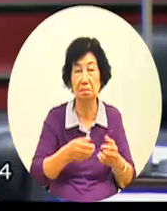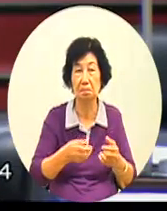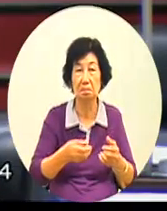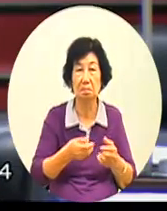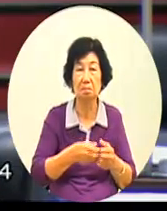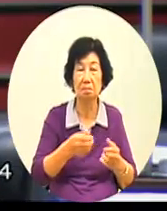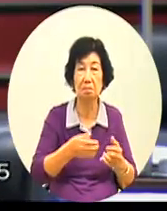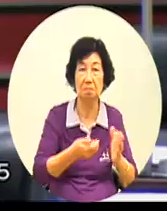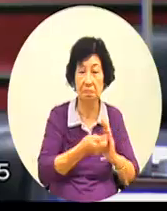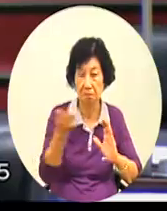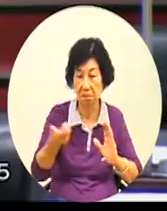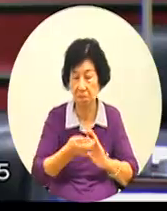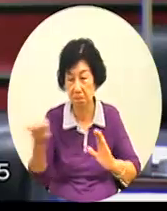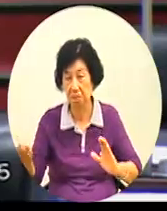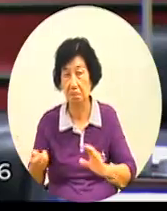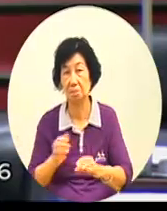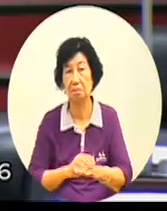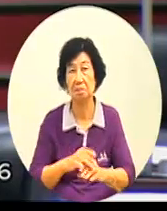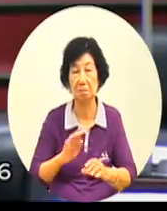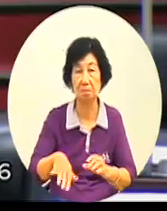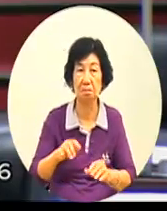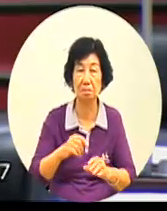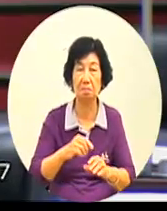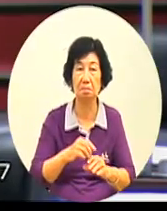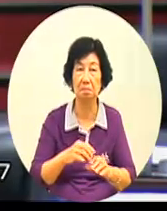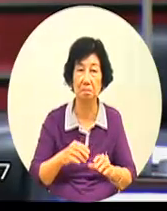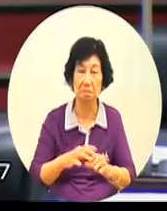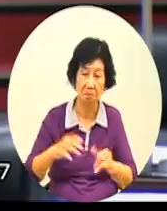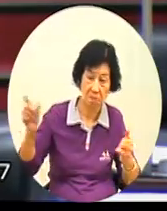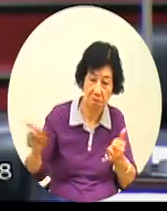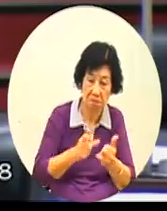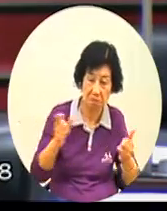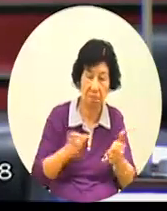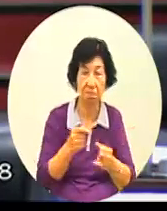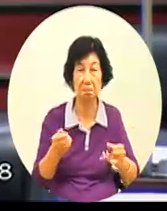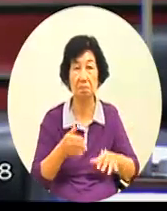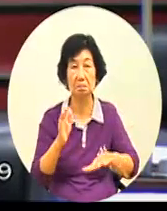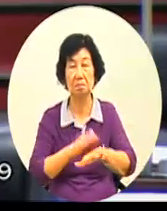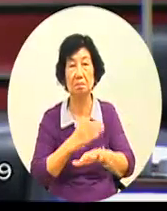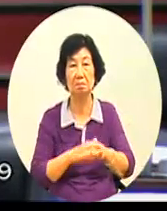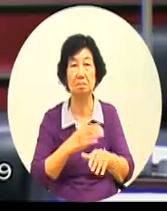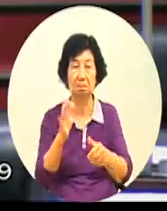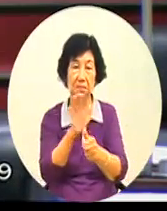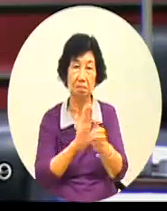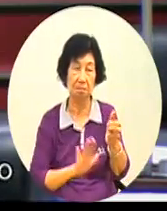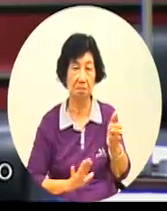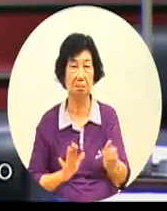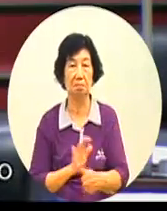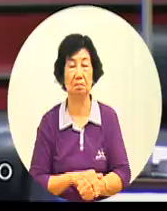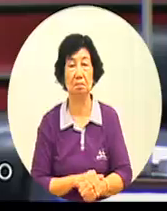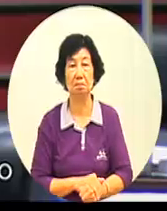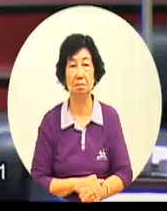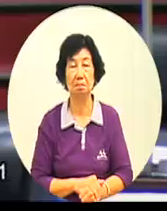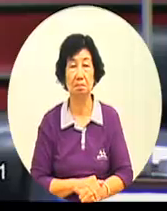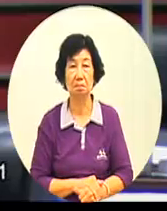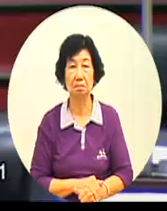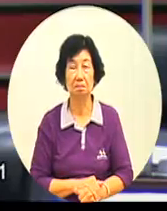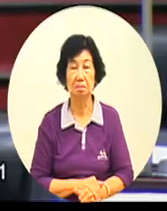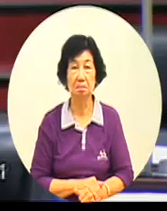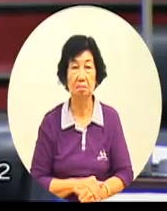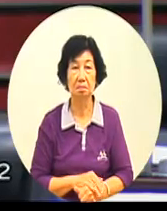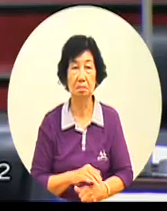就不会有那么大的阻力，风吹了就应该不会有那么严重，就是因为我们这个附